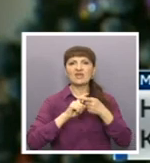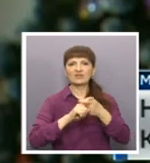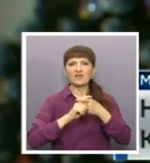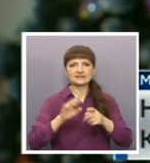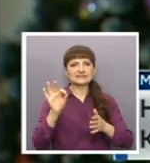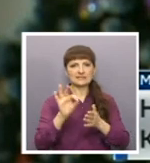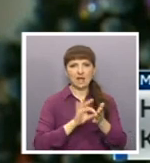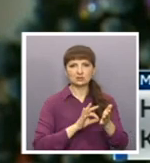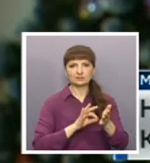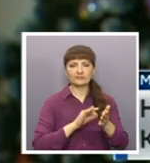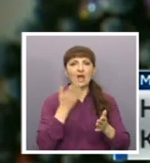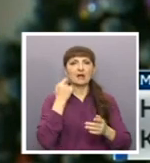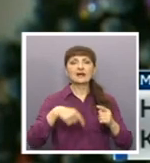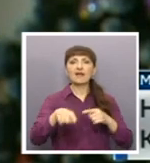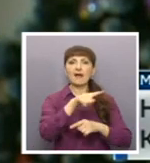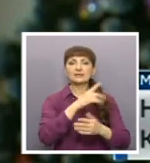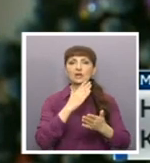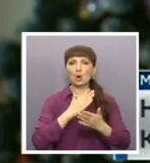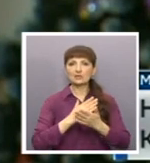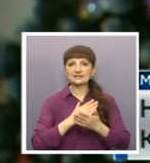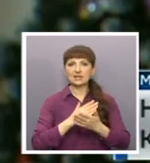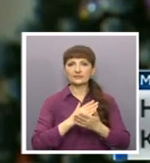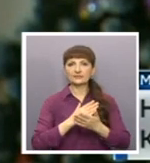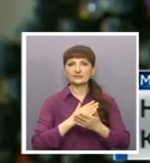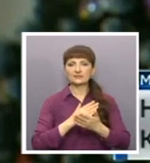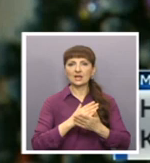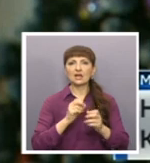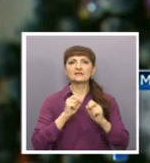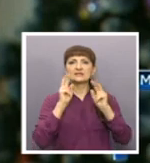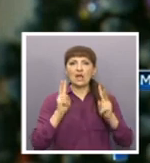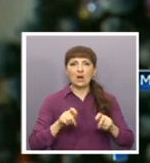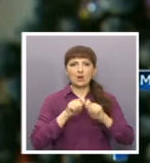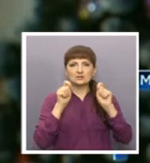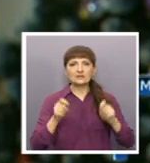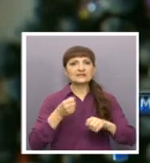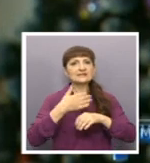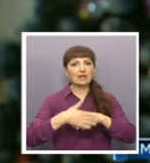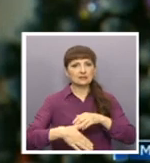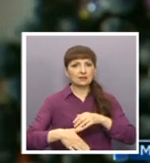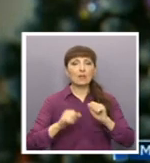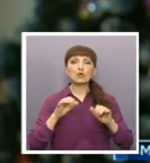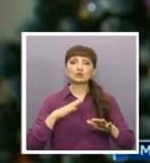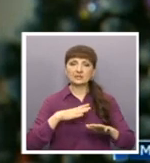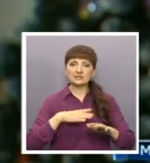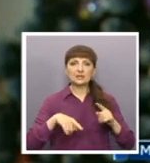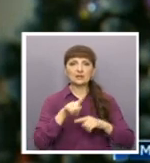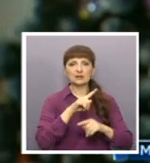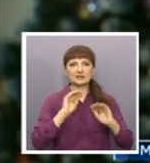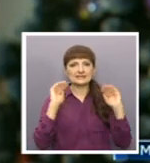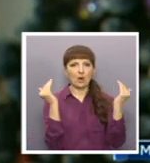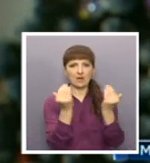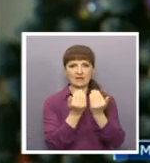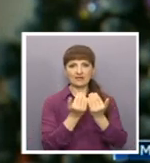И когда они находятся в специально организованном центре, то есть возможность их